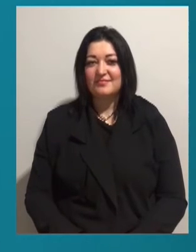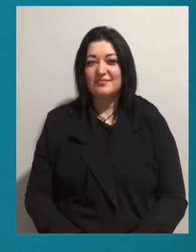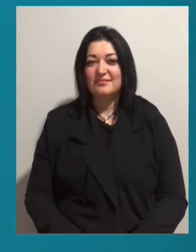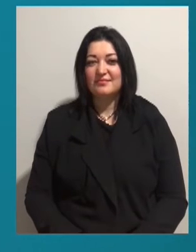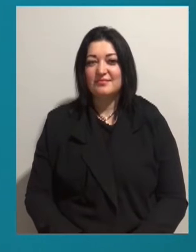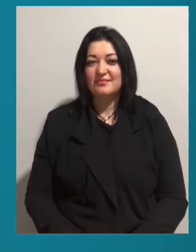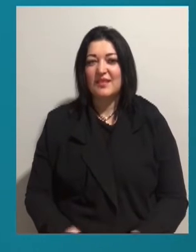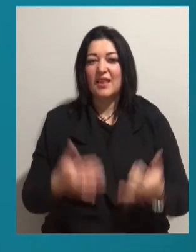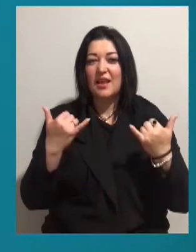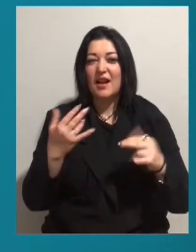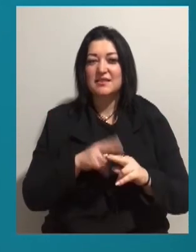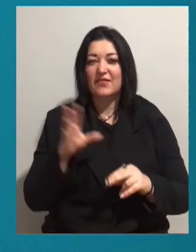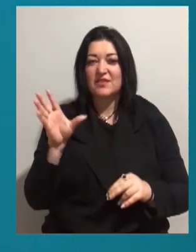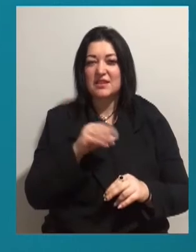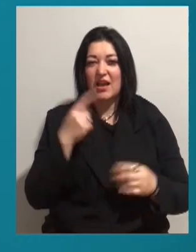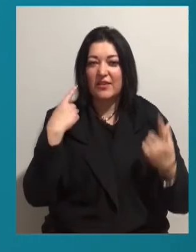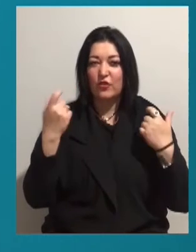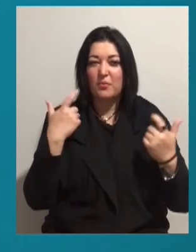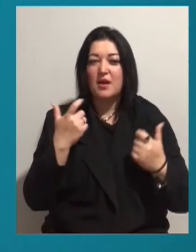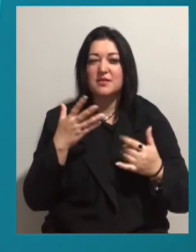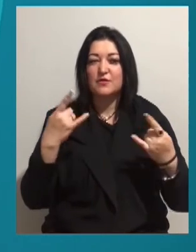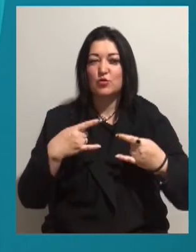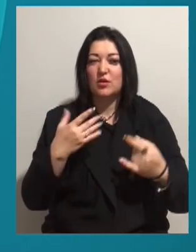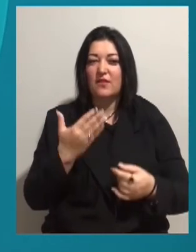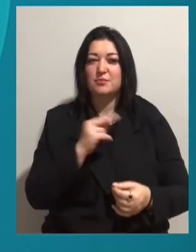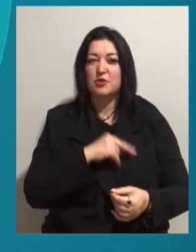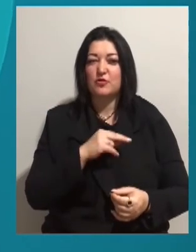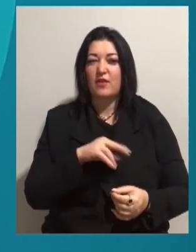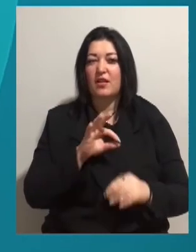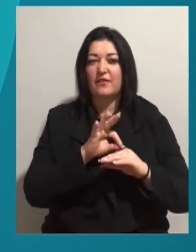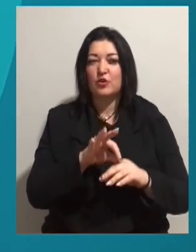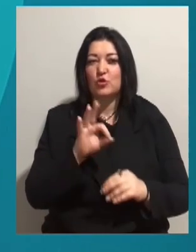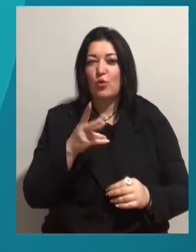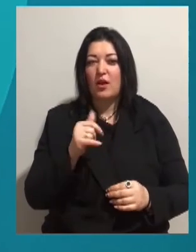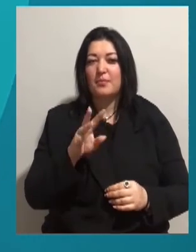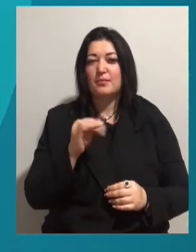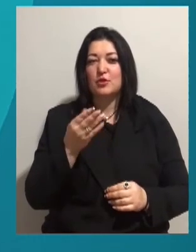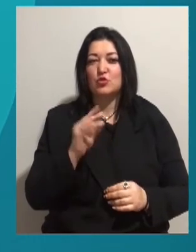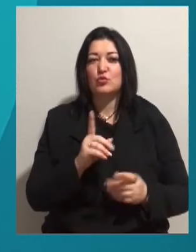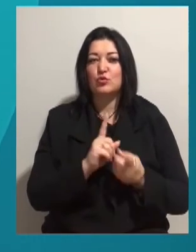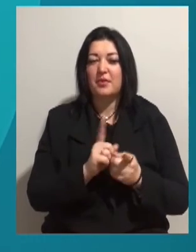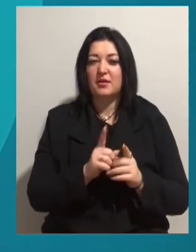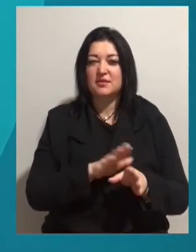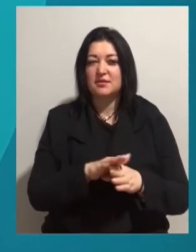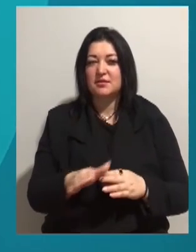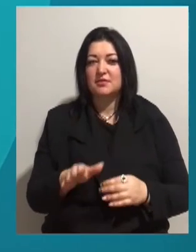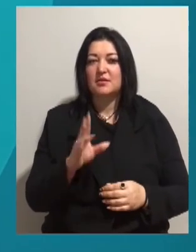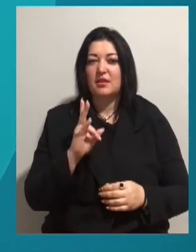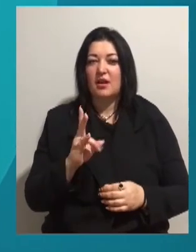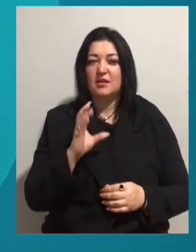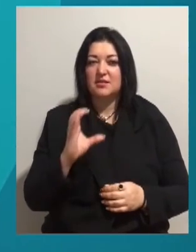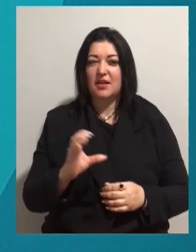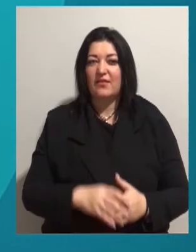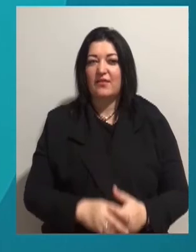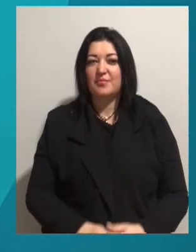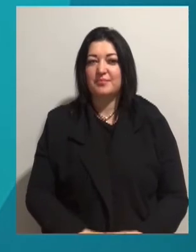Наразі це вся інформація. В студії для вас працювала ведуча Ольга Міщук, сурдопереклад Наталя Сергєєва.